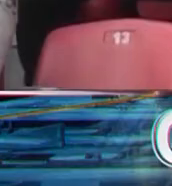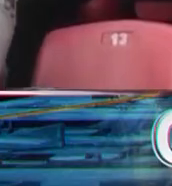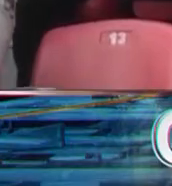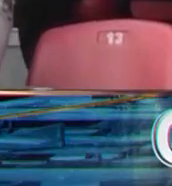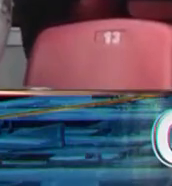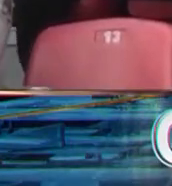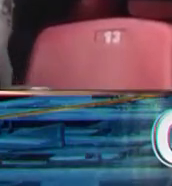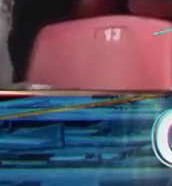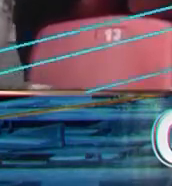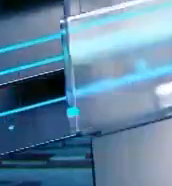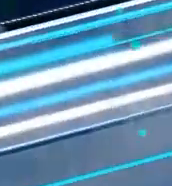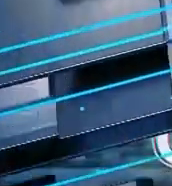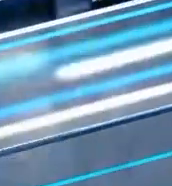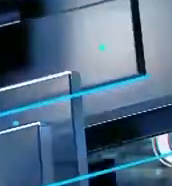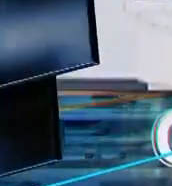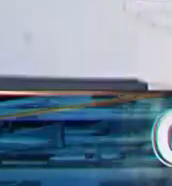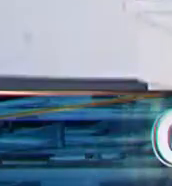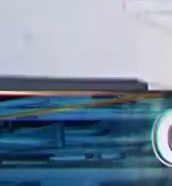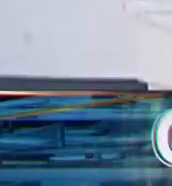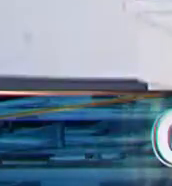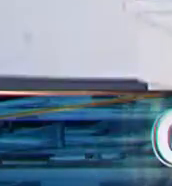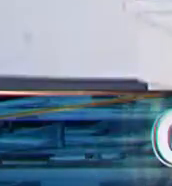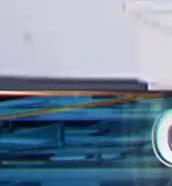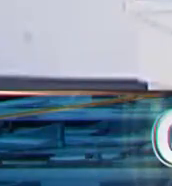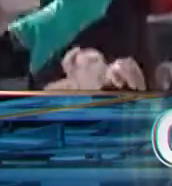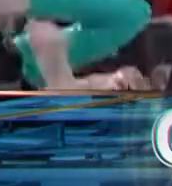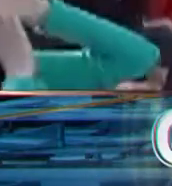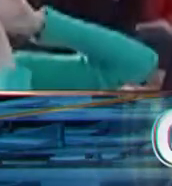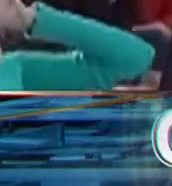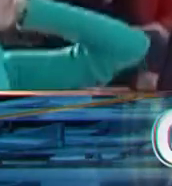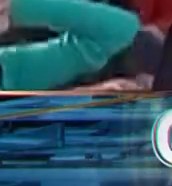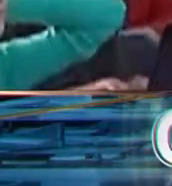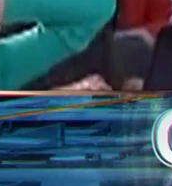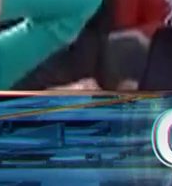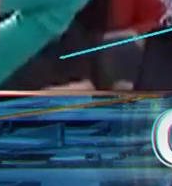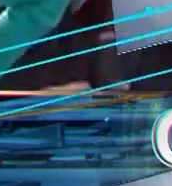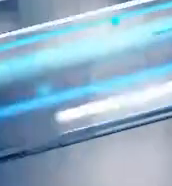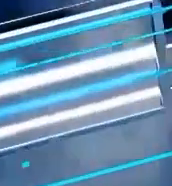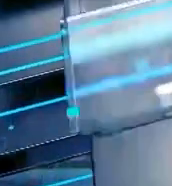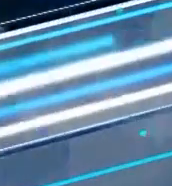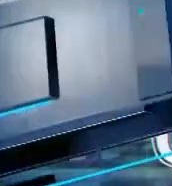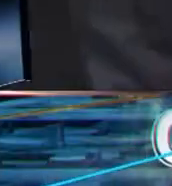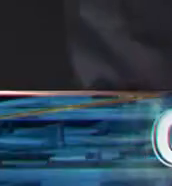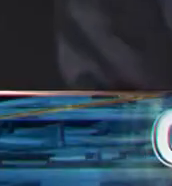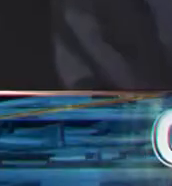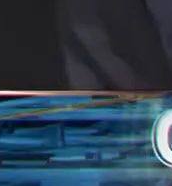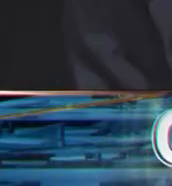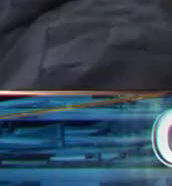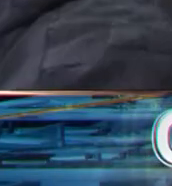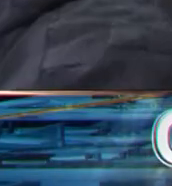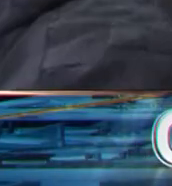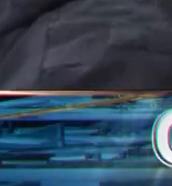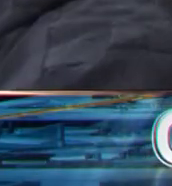только региона но и страны коронавирус рекомендации медиков отключение электроэнергии